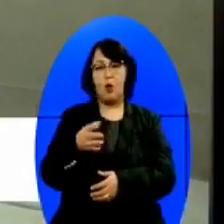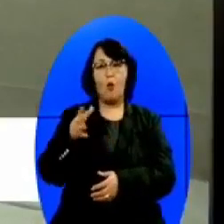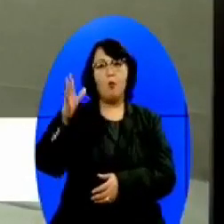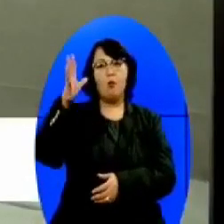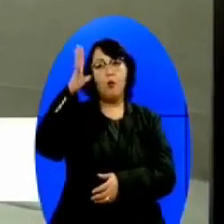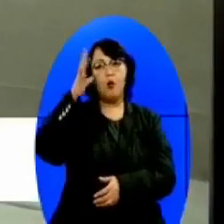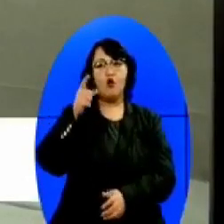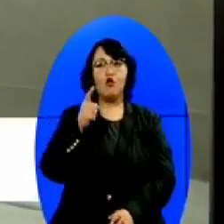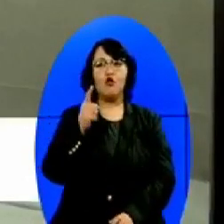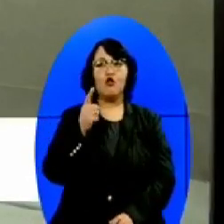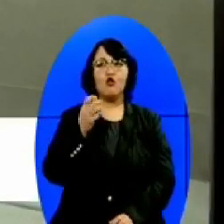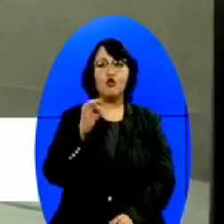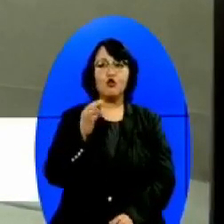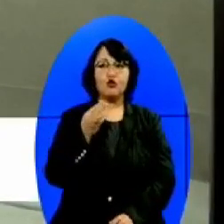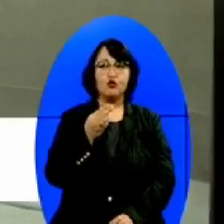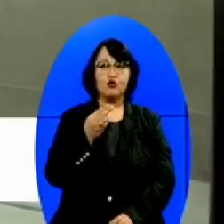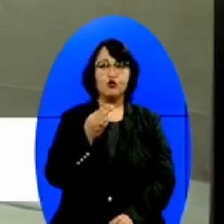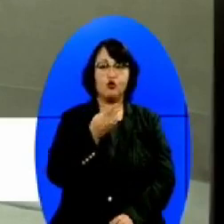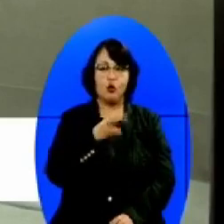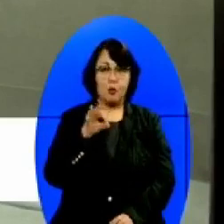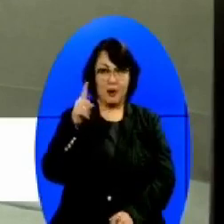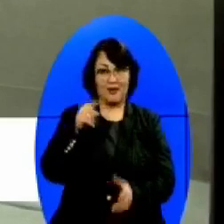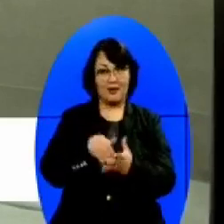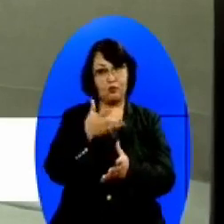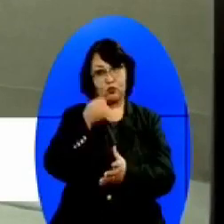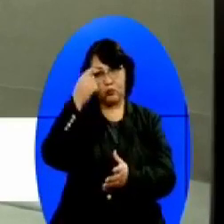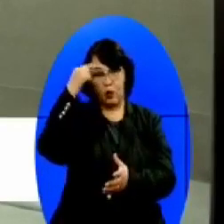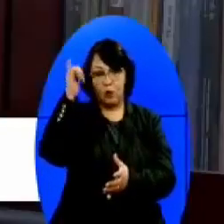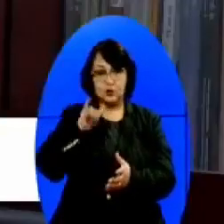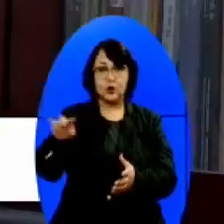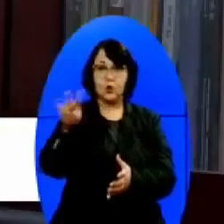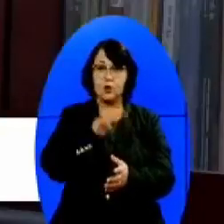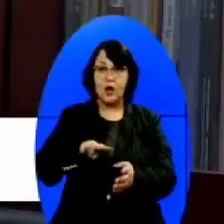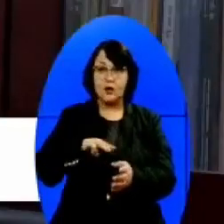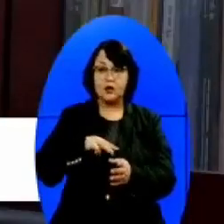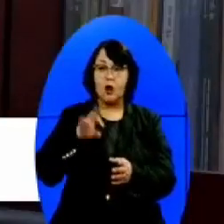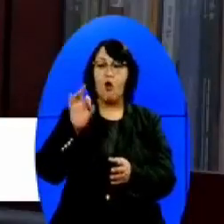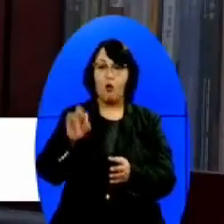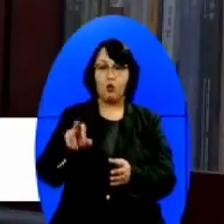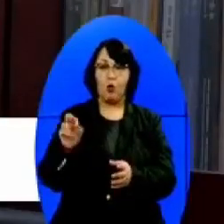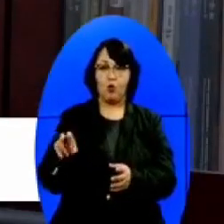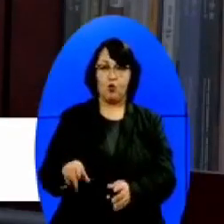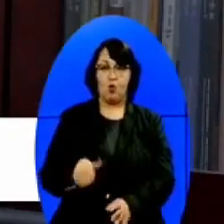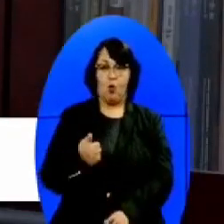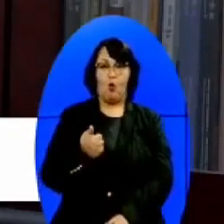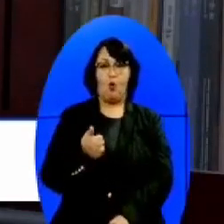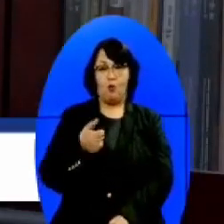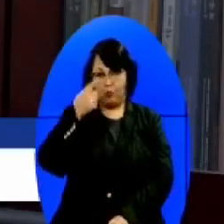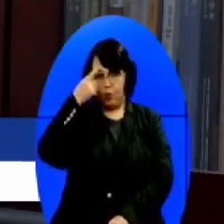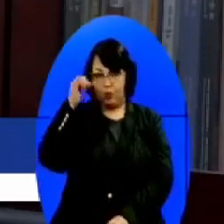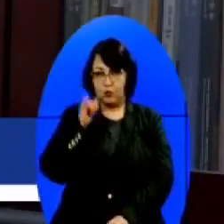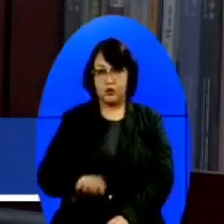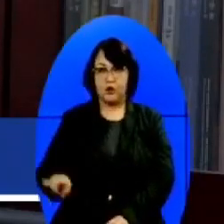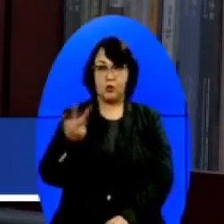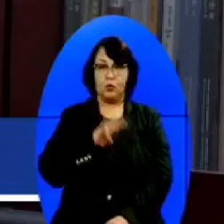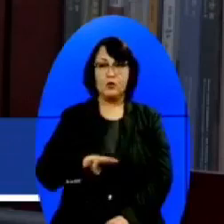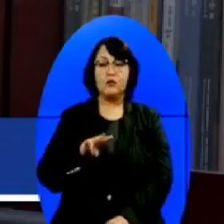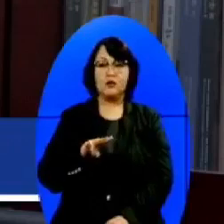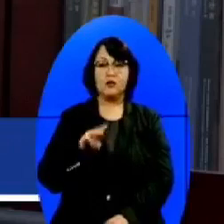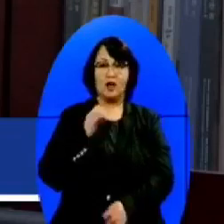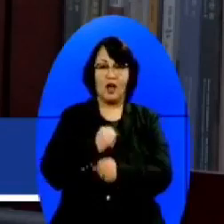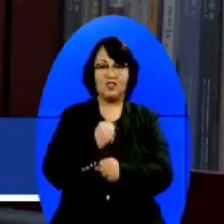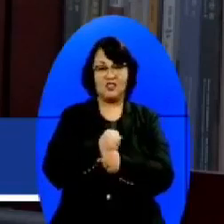байдгийн 1240 манай нутаг дэвсгэрээс олджээ. Нөгөө Монгол улсын утаг дэвсгэр дээр одоо ажиллахыг